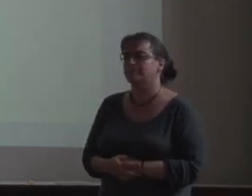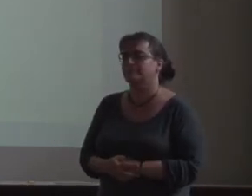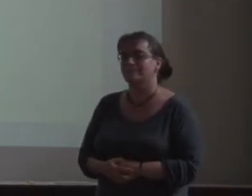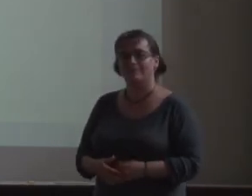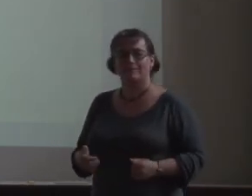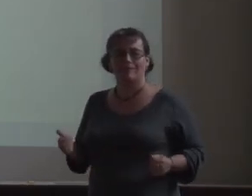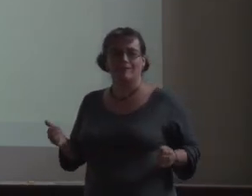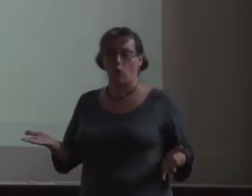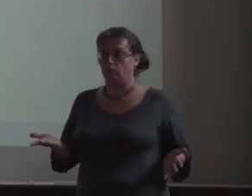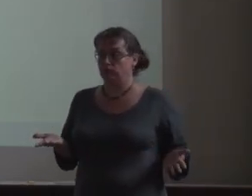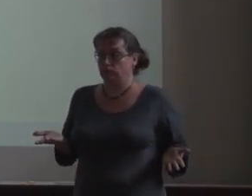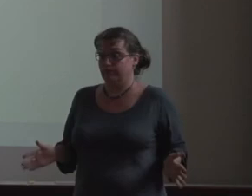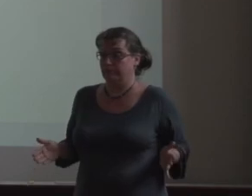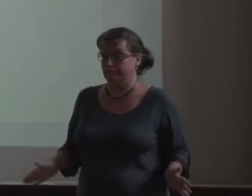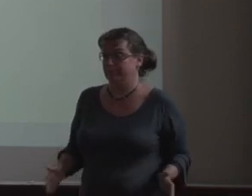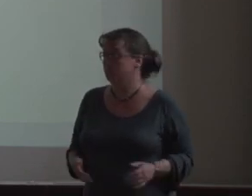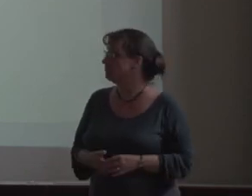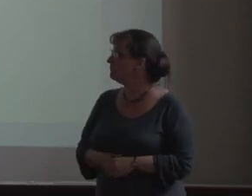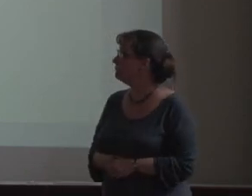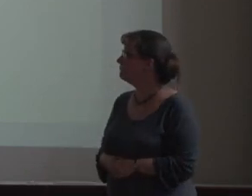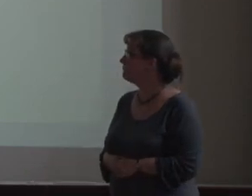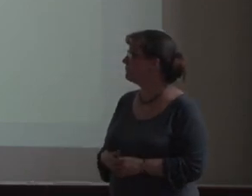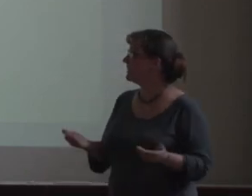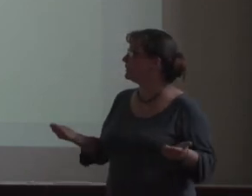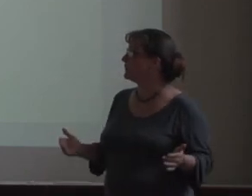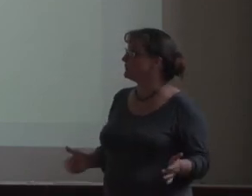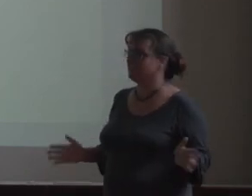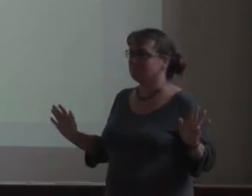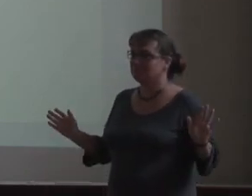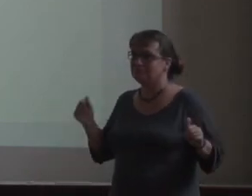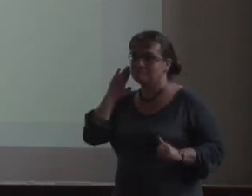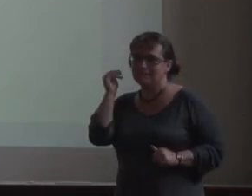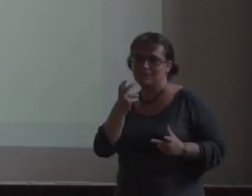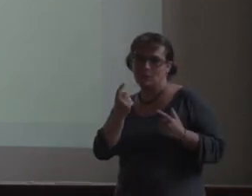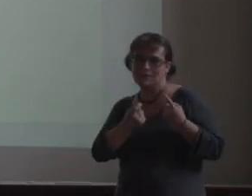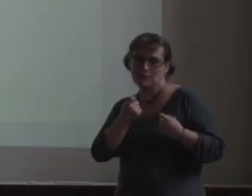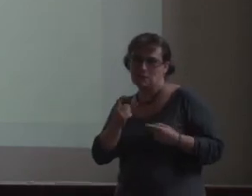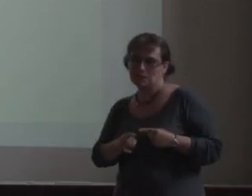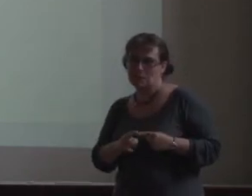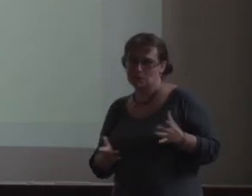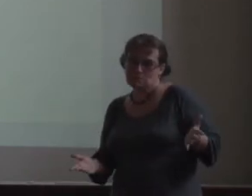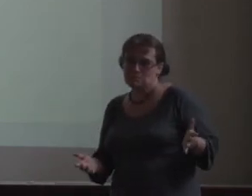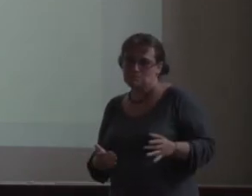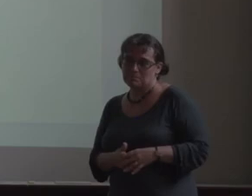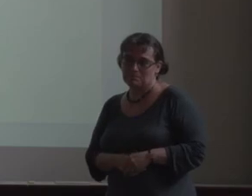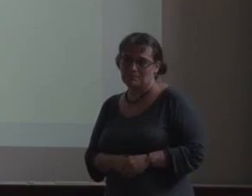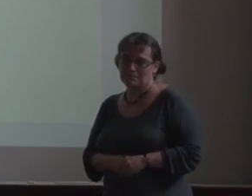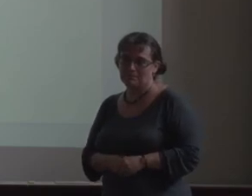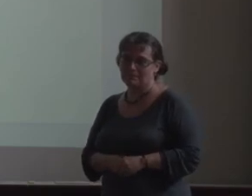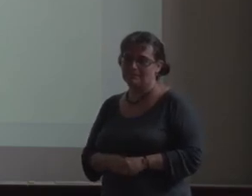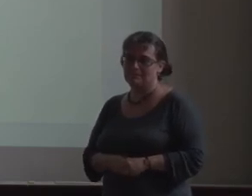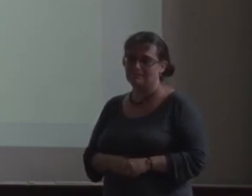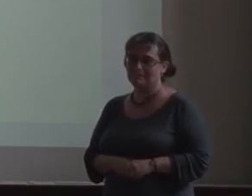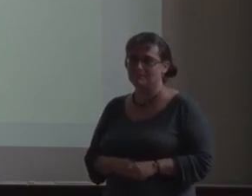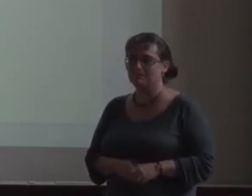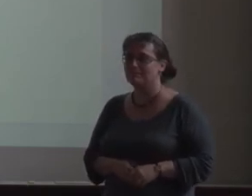Donc voilà, c'est la fin de cette présentation. Si vous avez des questions, je suis à vous et je prendrai le temps de répéter les